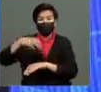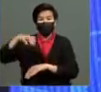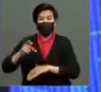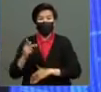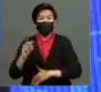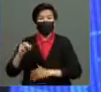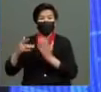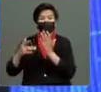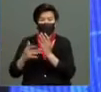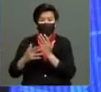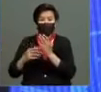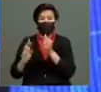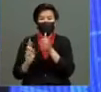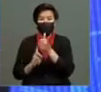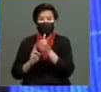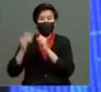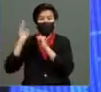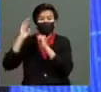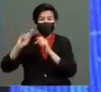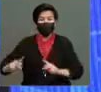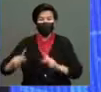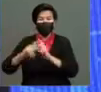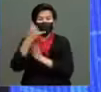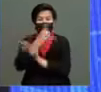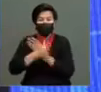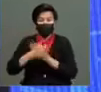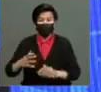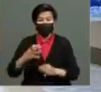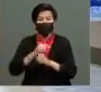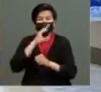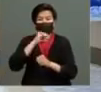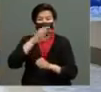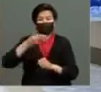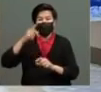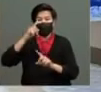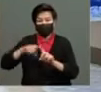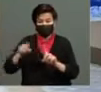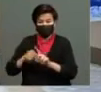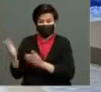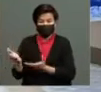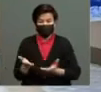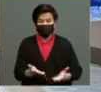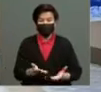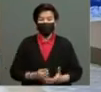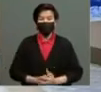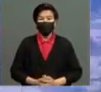เทศและรองโฆษกกระทรวงการต่างประเทศสรุปประเด็นการแถลงวันนี้ในภาษาอังกฤษค่ะ